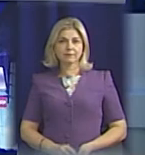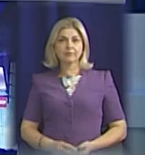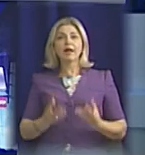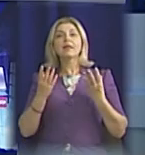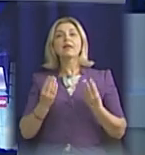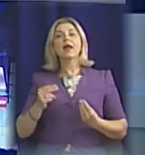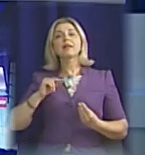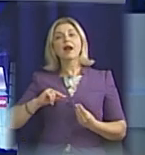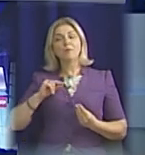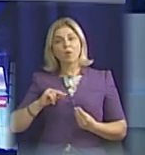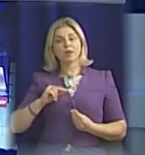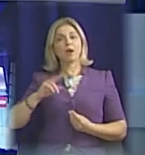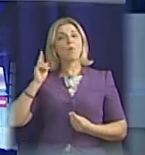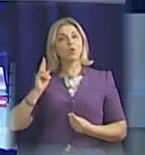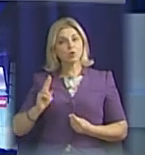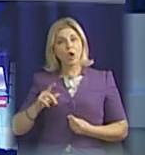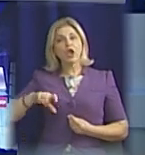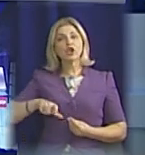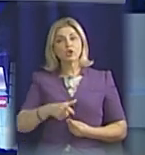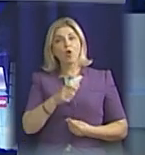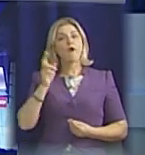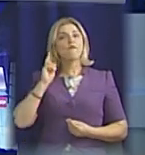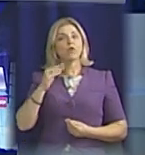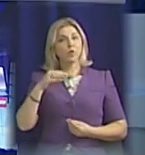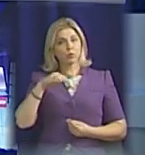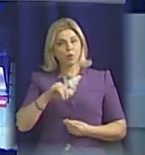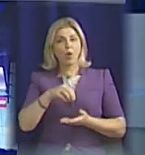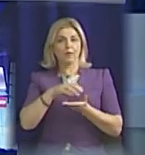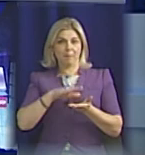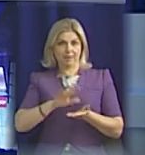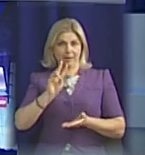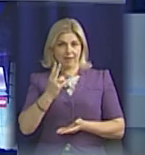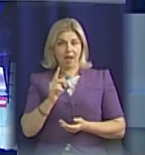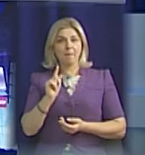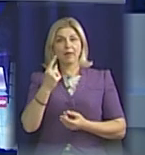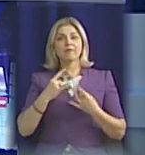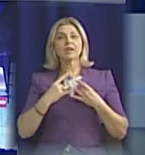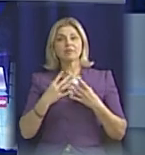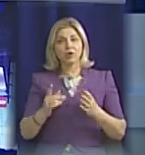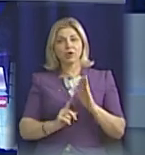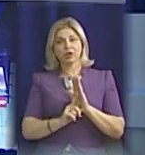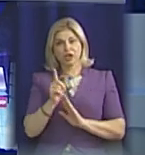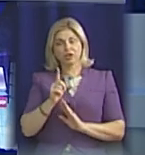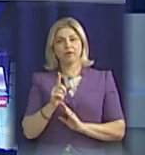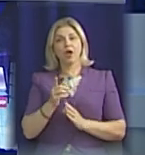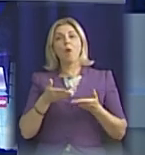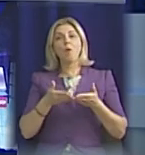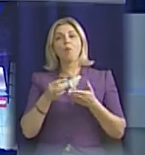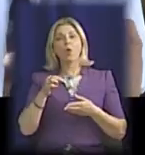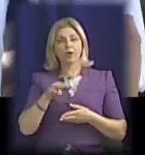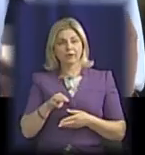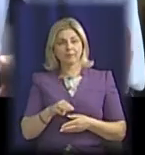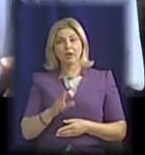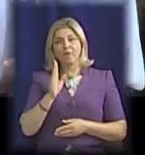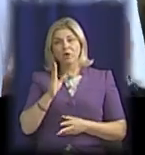День працівників морського та річкового флоту відзначили у Миколаєві. Першими святкувати розпочали портовики. Річного